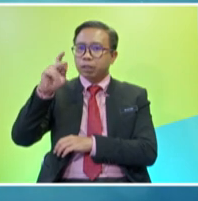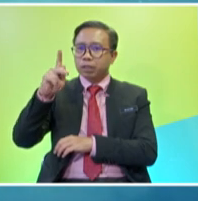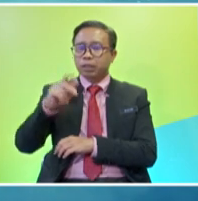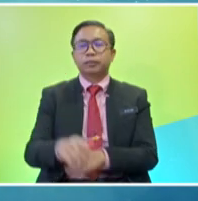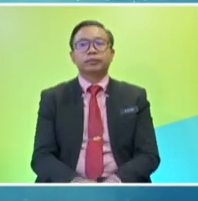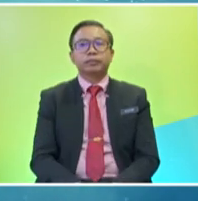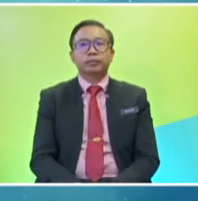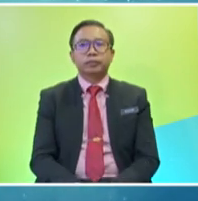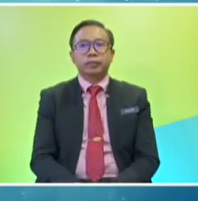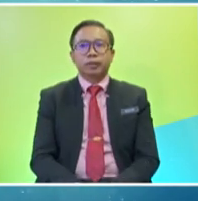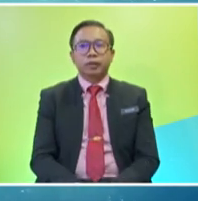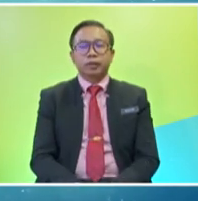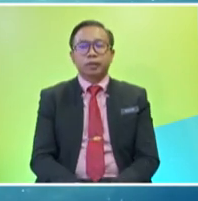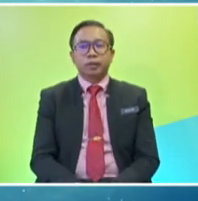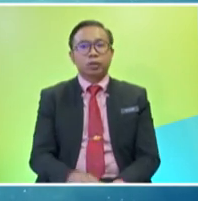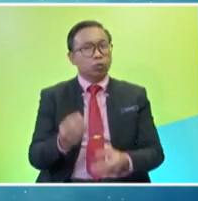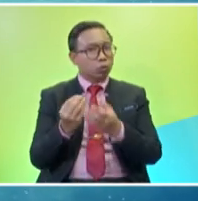ciri tumbuh-tumbuhan